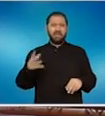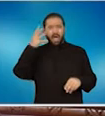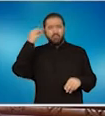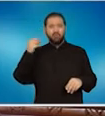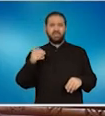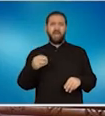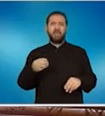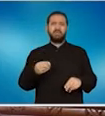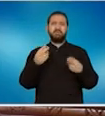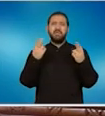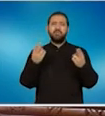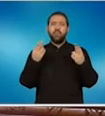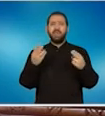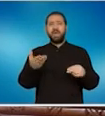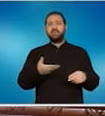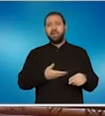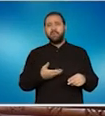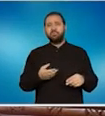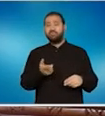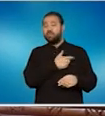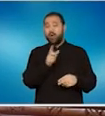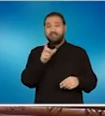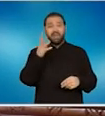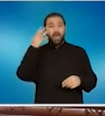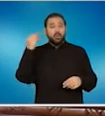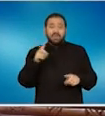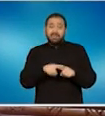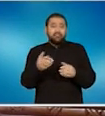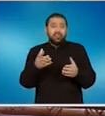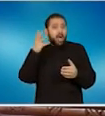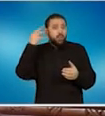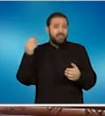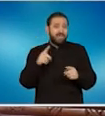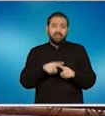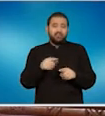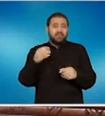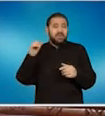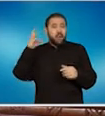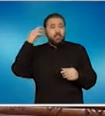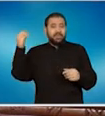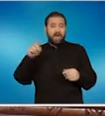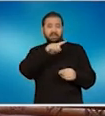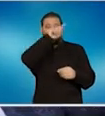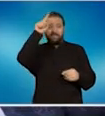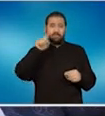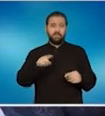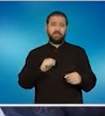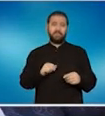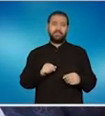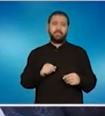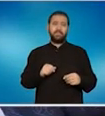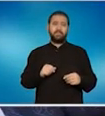în zilele acestea. Poate că nu am uitat pe deplin, Părinte Adrian, dar ce am uitat? Spuneți că am uitat. Ce s-a uitat?